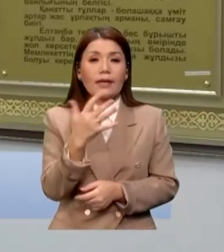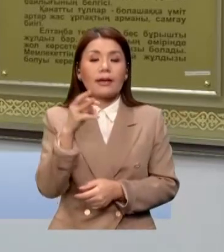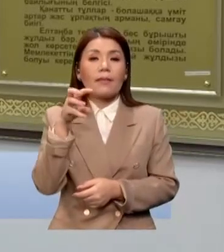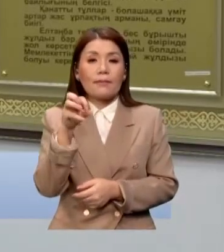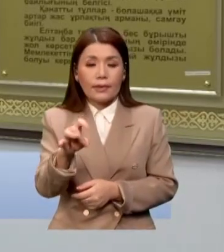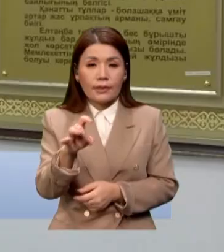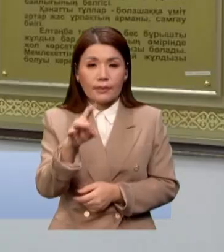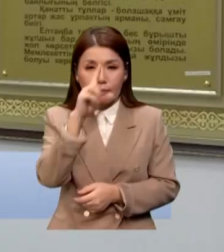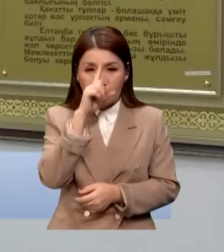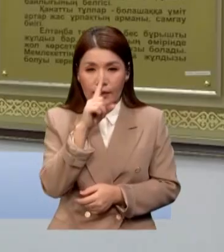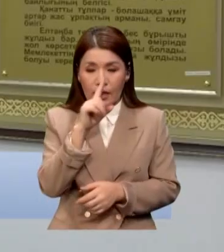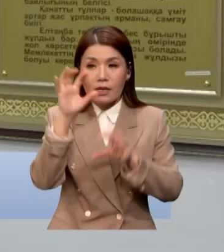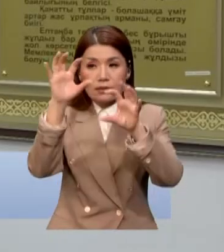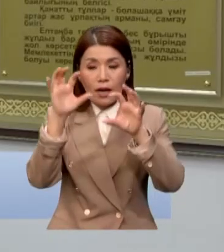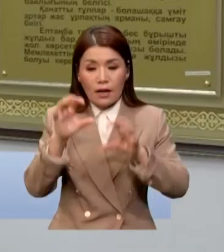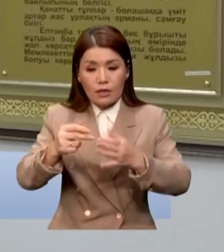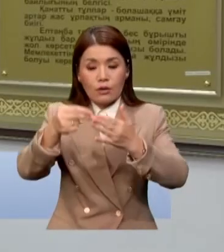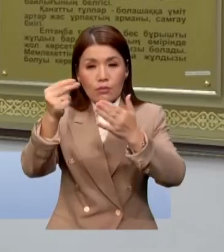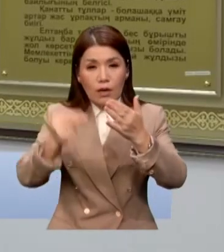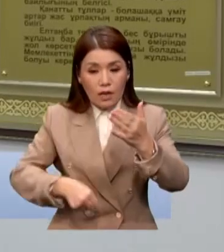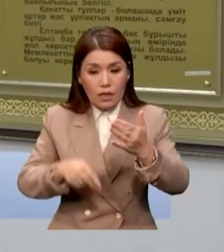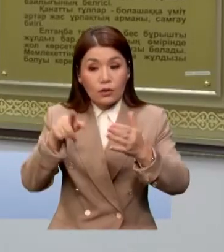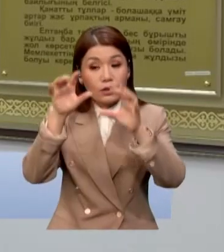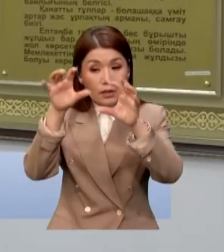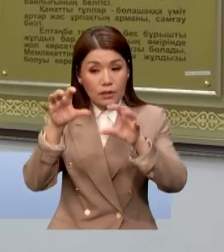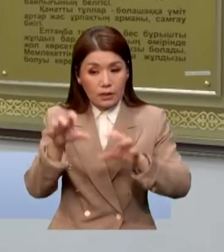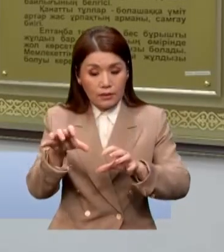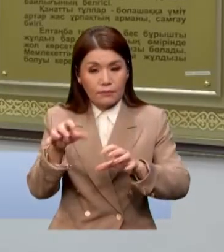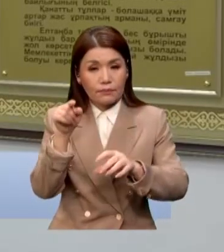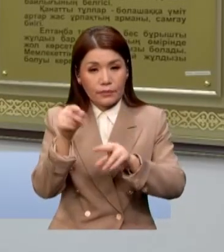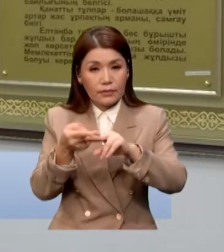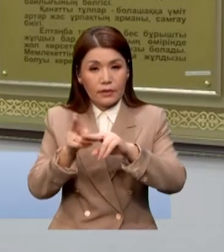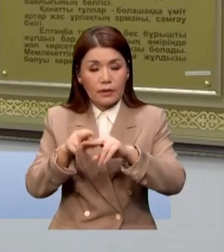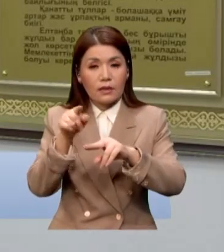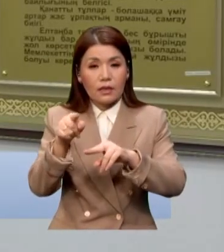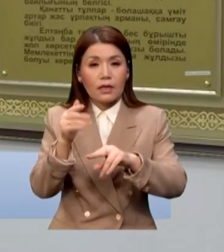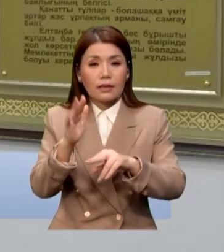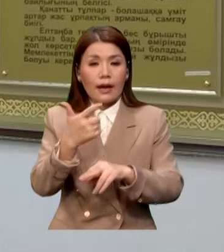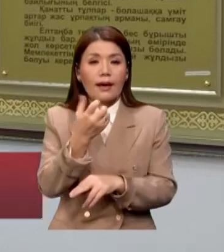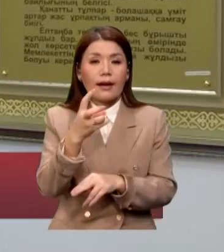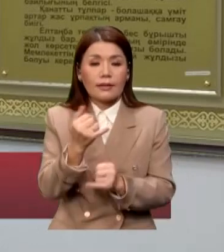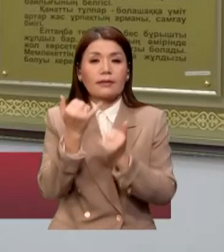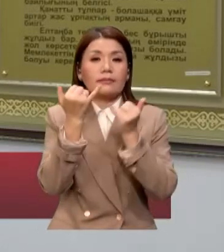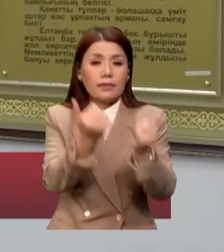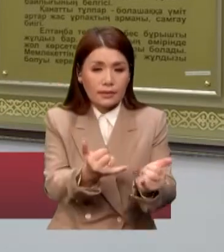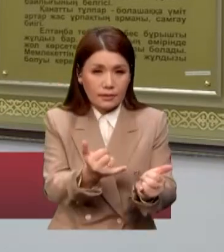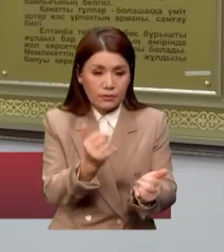күні заңға қол қойылды. Сол заңда енді грант берілетін